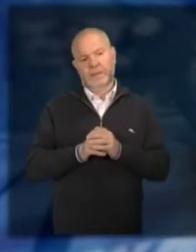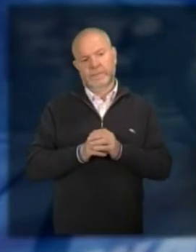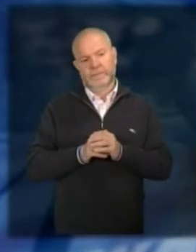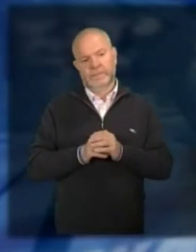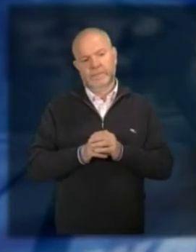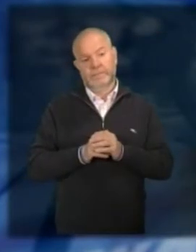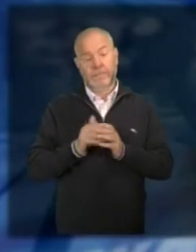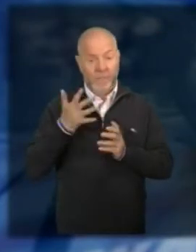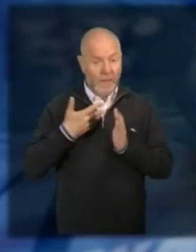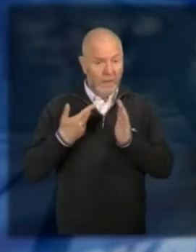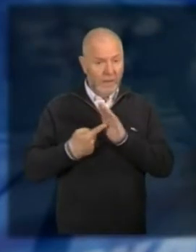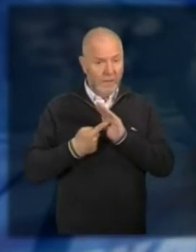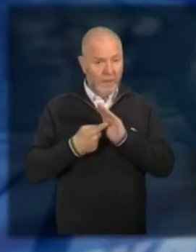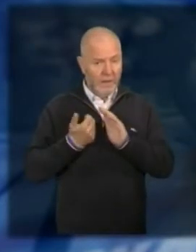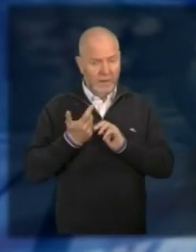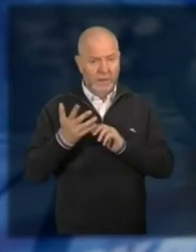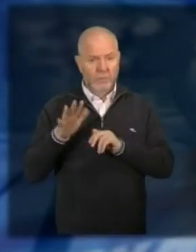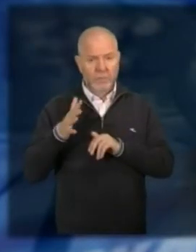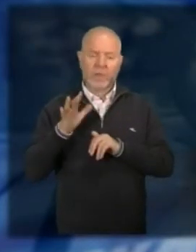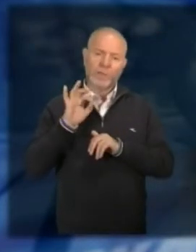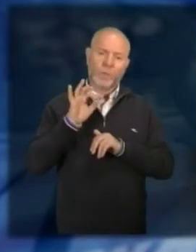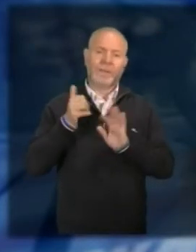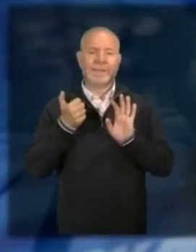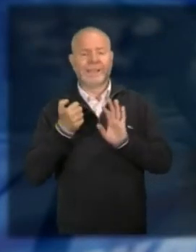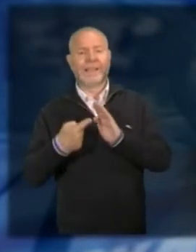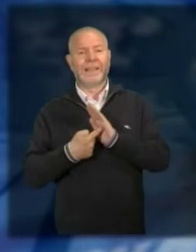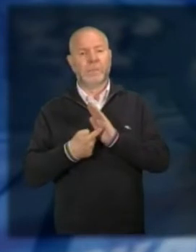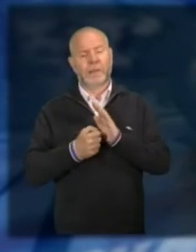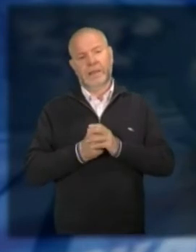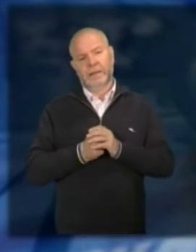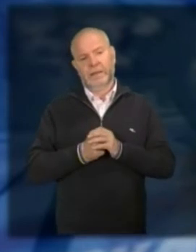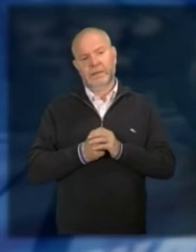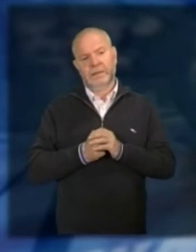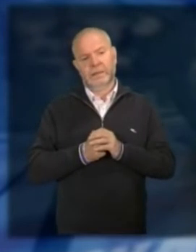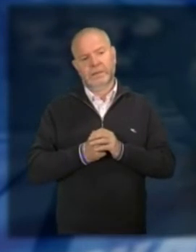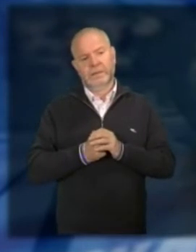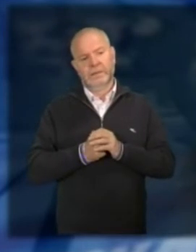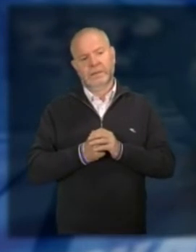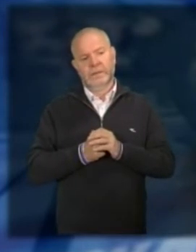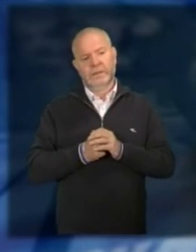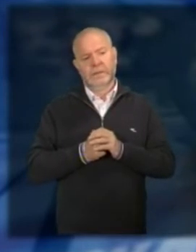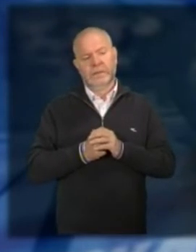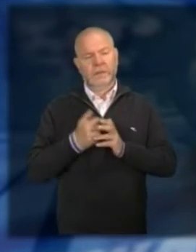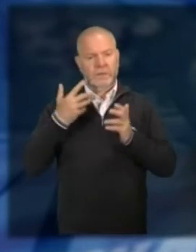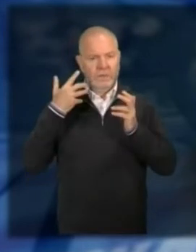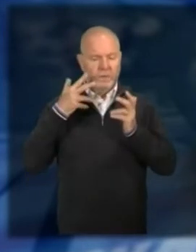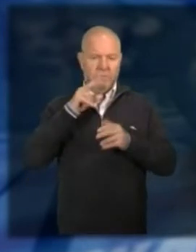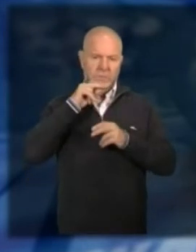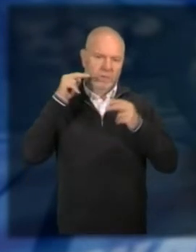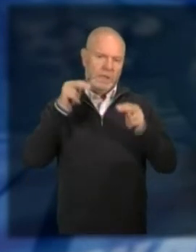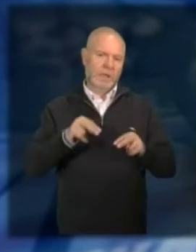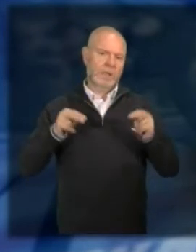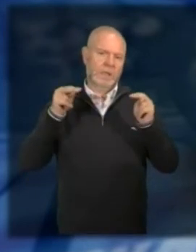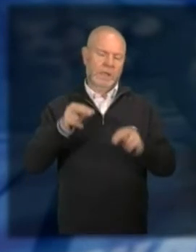nuova occupazione, si ipotizza l'assunzione di 50-60 dipendenti. Della casa di riposo si parla da decenni, era giusto proseguire in